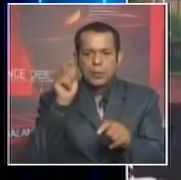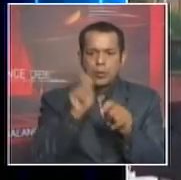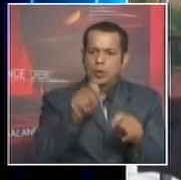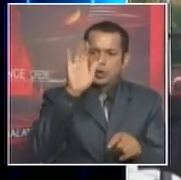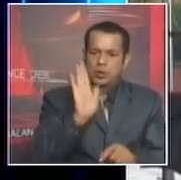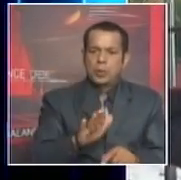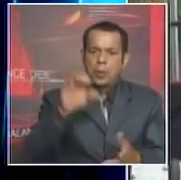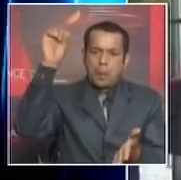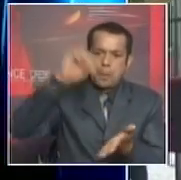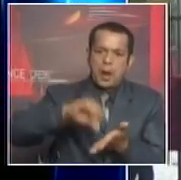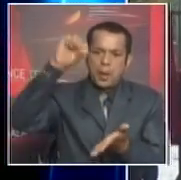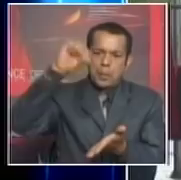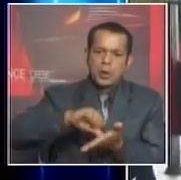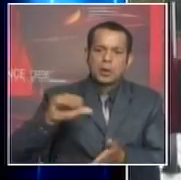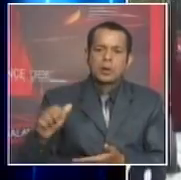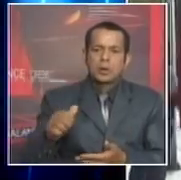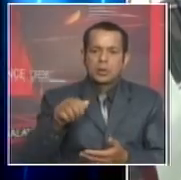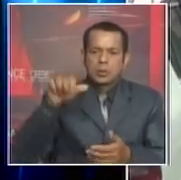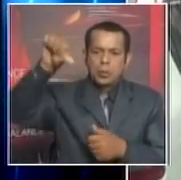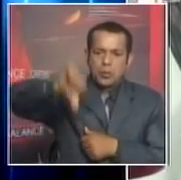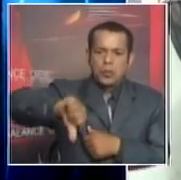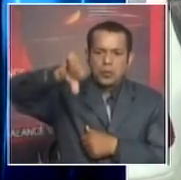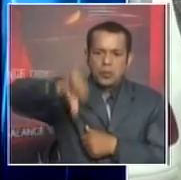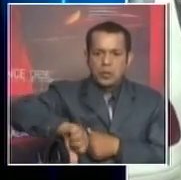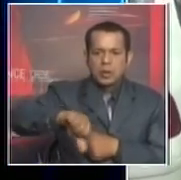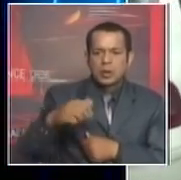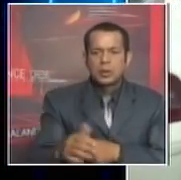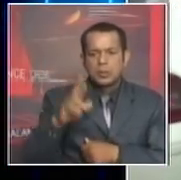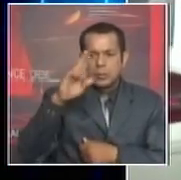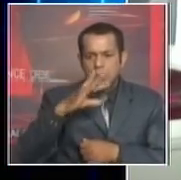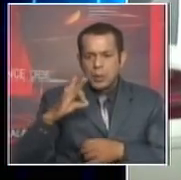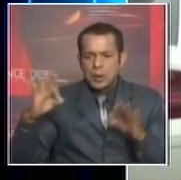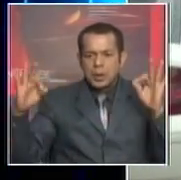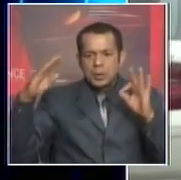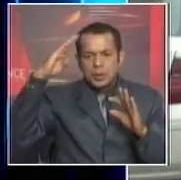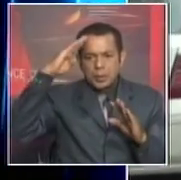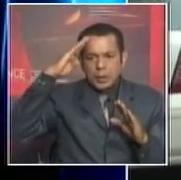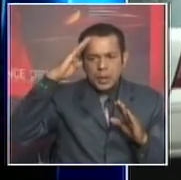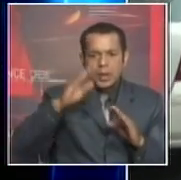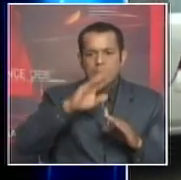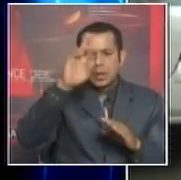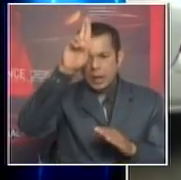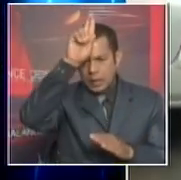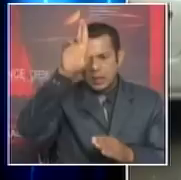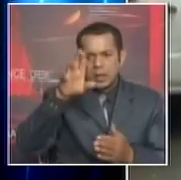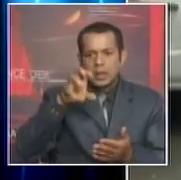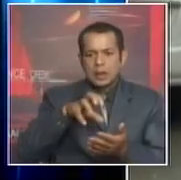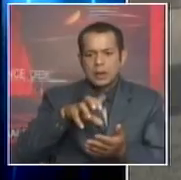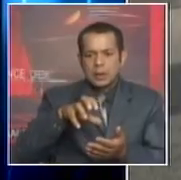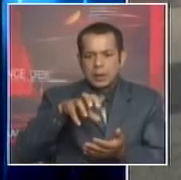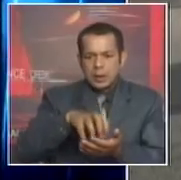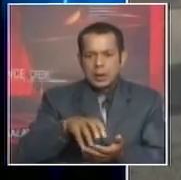यस्ता योजना पटक पटक असफल हुँदै आएको छ। विभिन्न राजनीतिक र अन्य प्राविधिक समस्याकै कारण राजधानीका अधिकांश